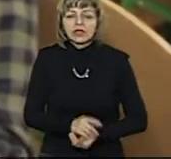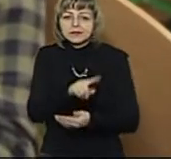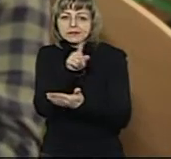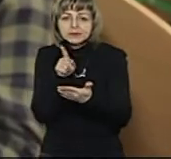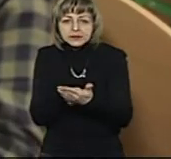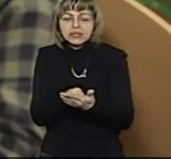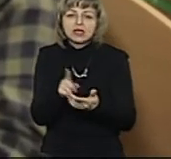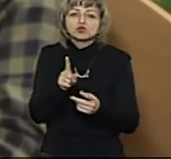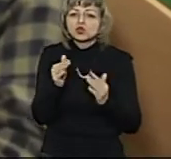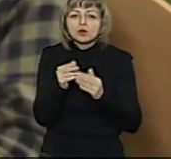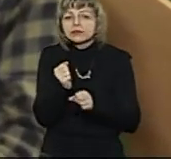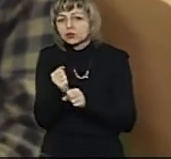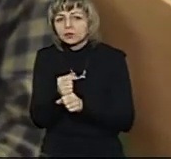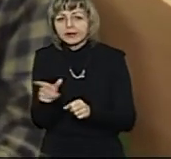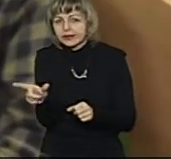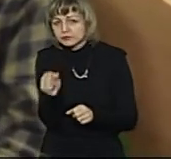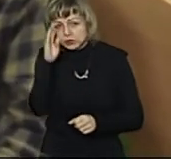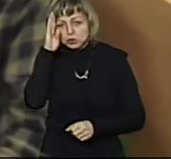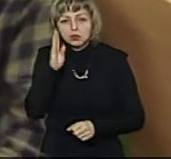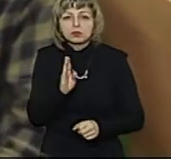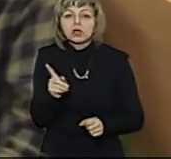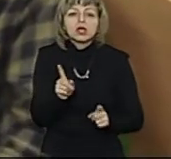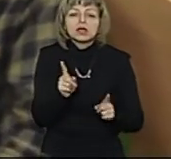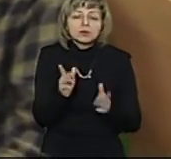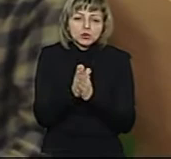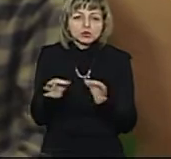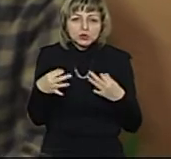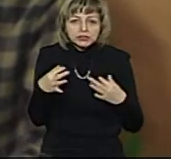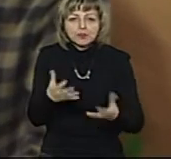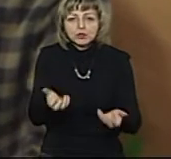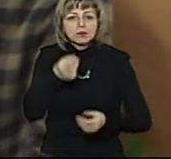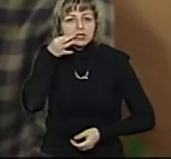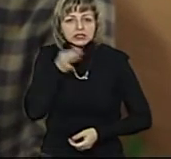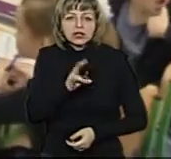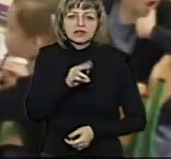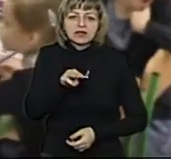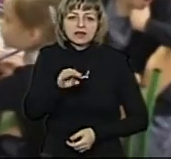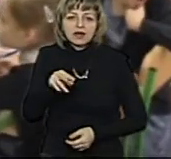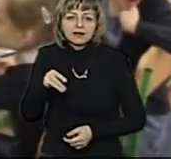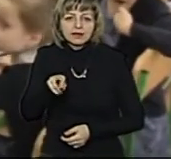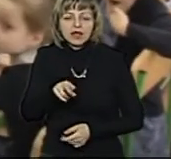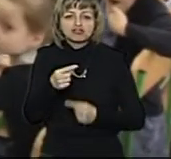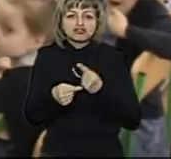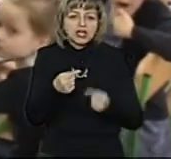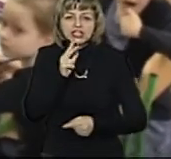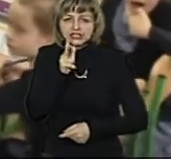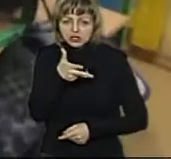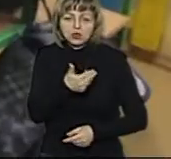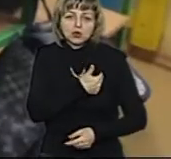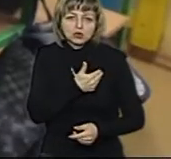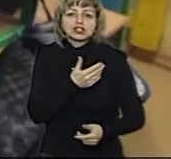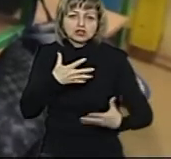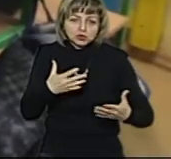уважно слухаємо. Прошу, що у вас є в значенні? Отримала досвід і Наталія Сахнік. Говорить, через 3 роки планує